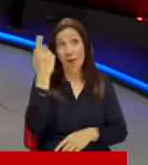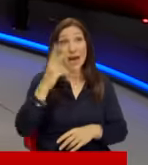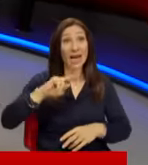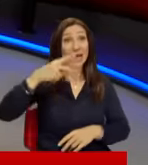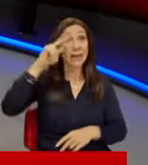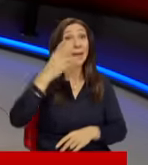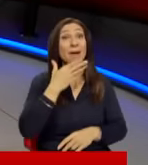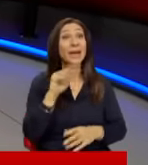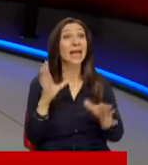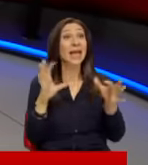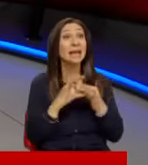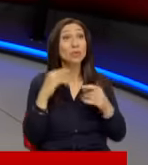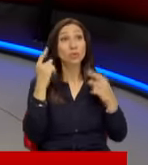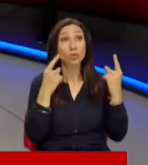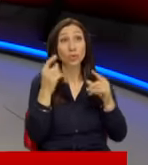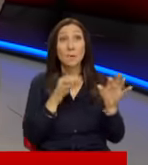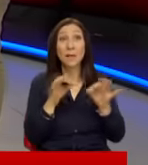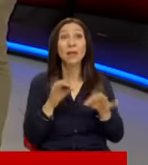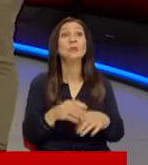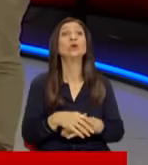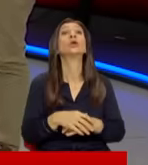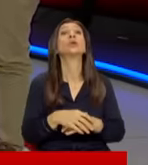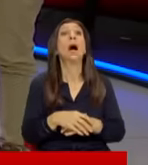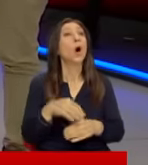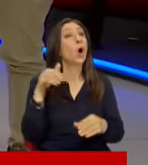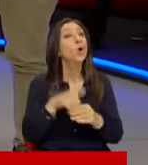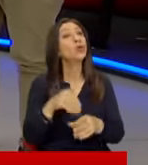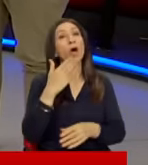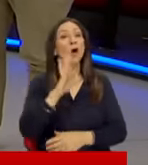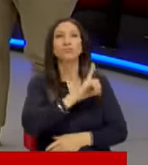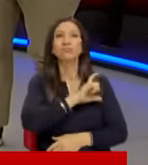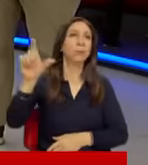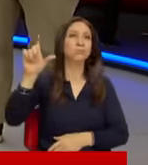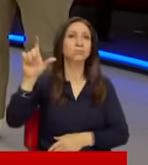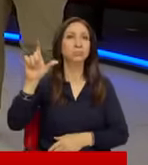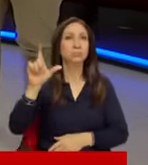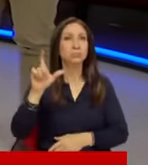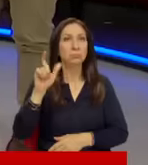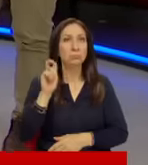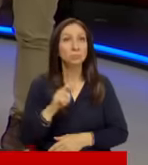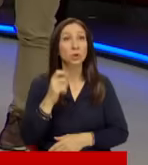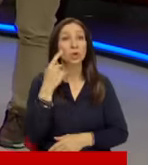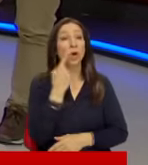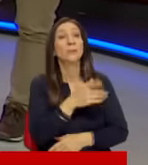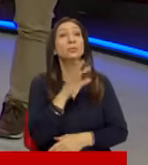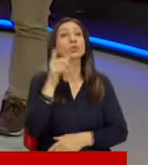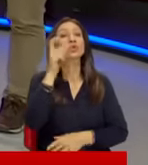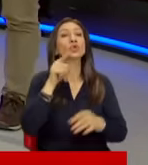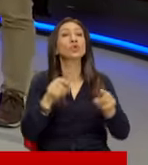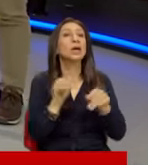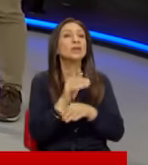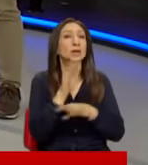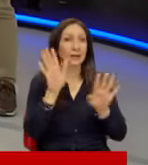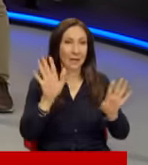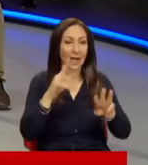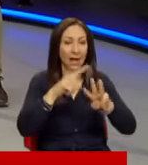kademeli emeklilikle ilgili düşünceniz, planlamanız yoksa oy da yok diye restler belki tabii, de görmezden gelir. Ya bu ülkede şu yaşandı